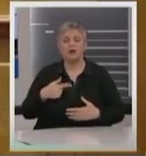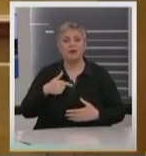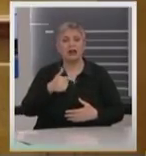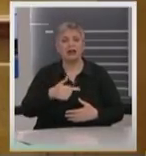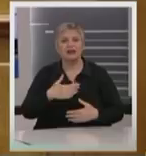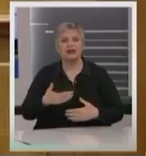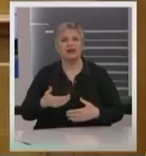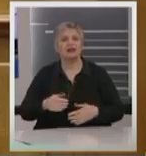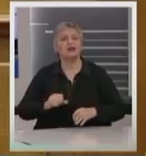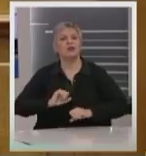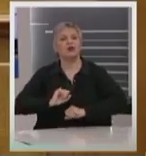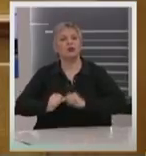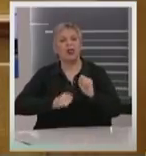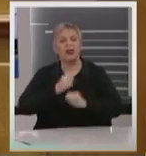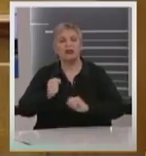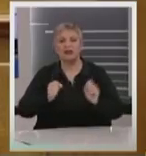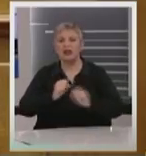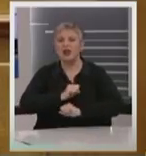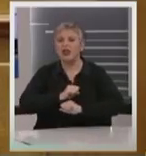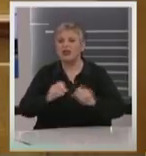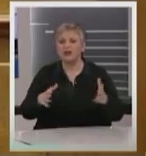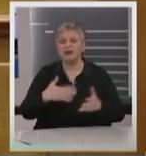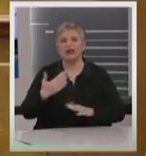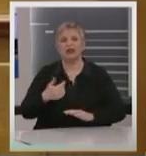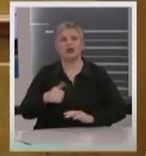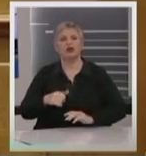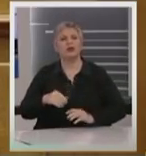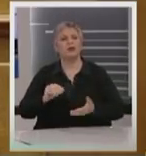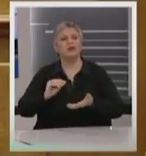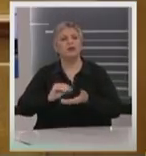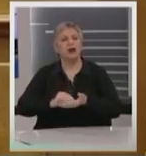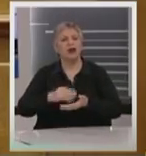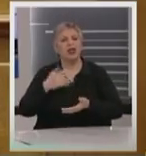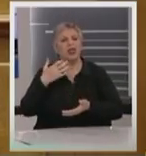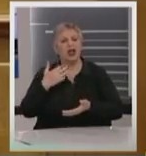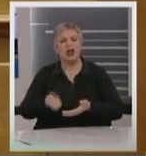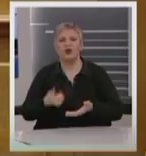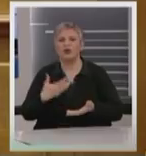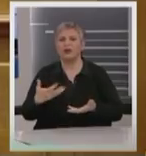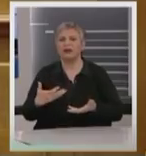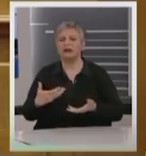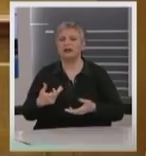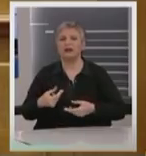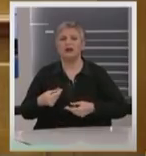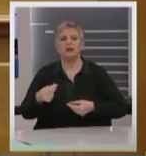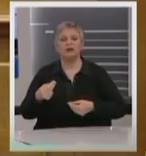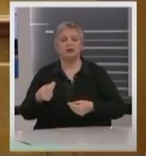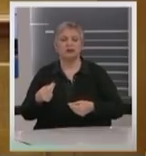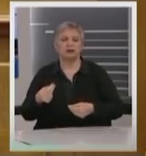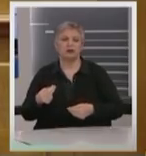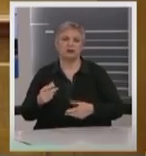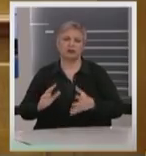ατυχώς να διαφημίσετε, κρύβονται δυστυχώς μια σειρά από ορολογιακές βόμβες που η επόμενη